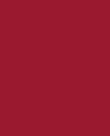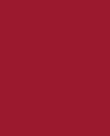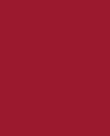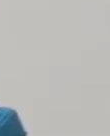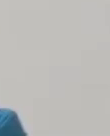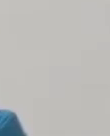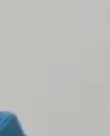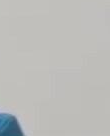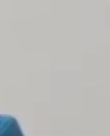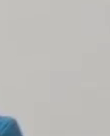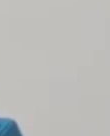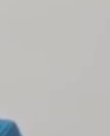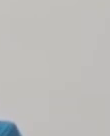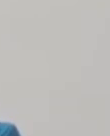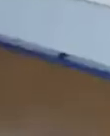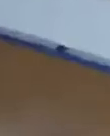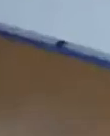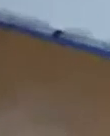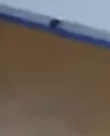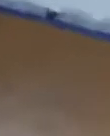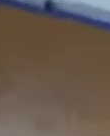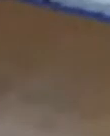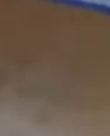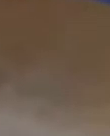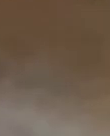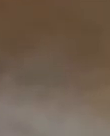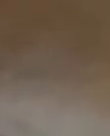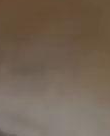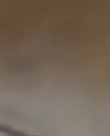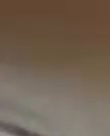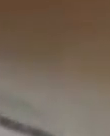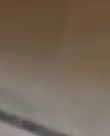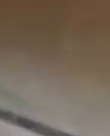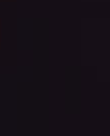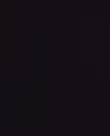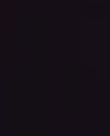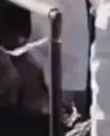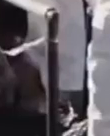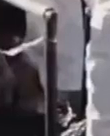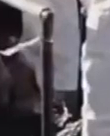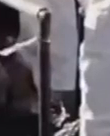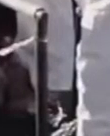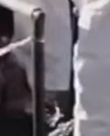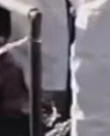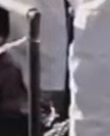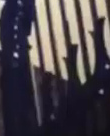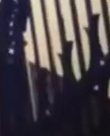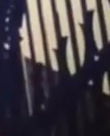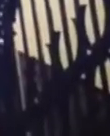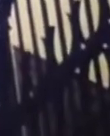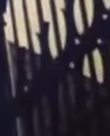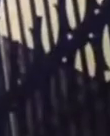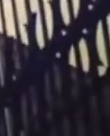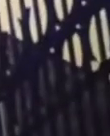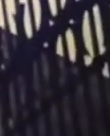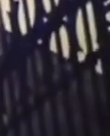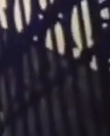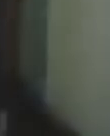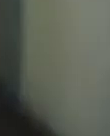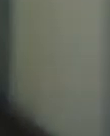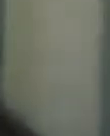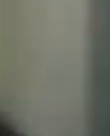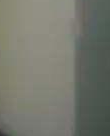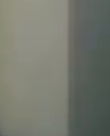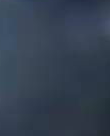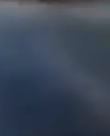contratti stipendi all'altezza e andare verso l'unificazione tra pubblico privato e terzo settore un nuovo sistema di carriera